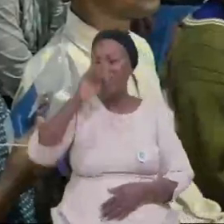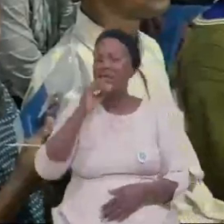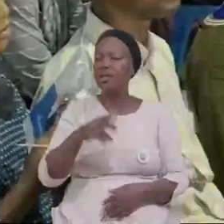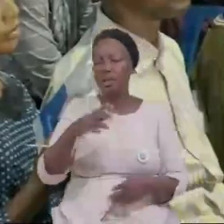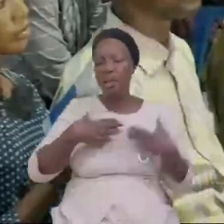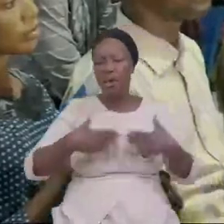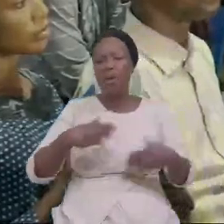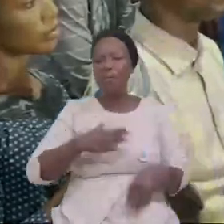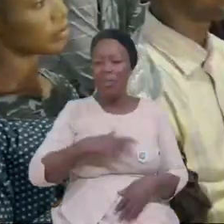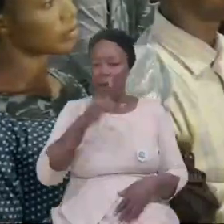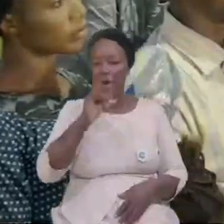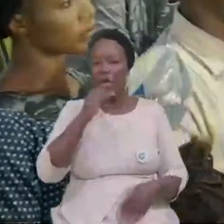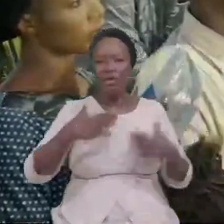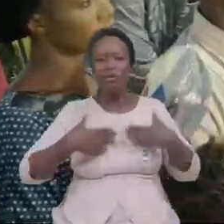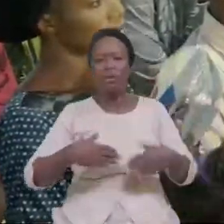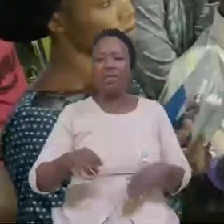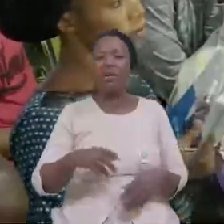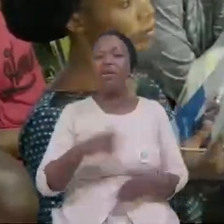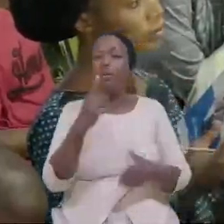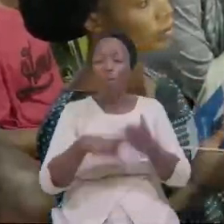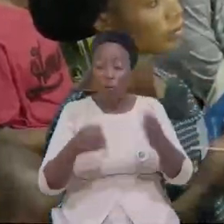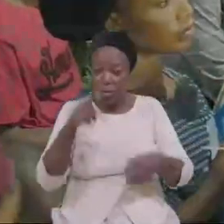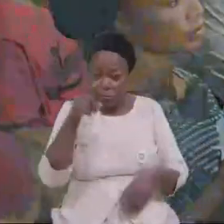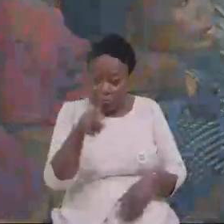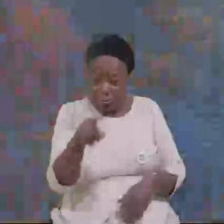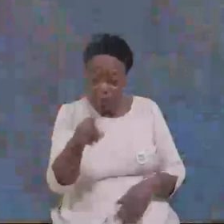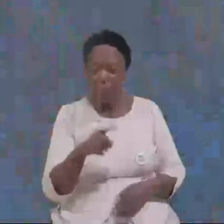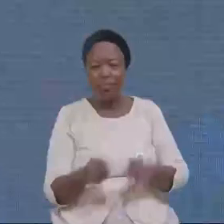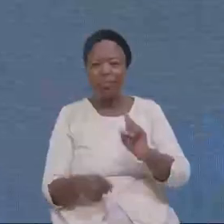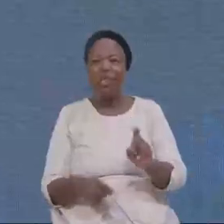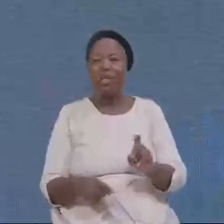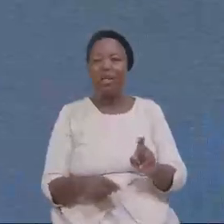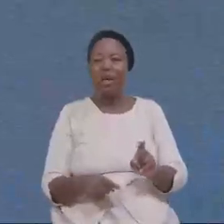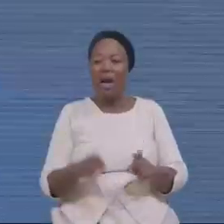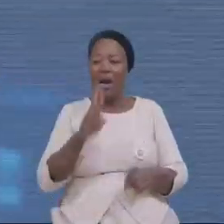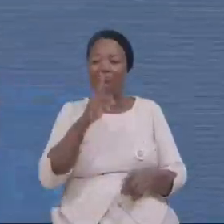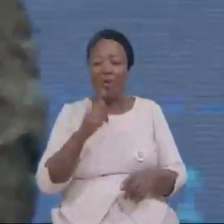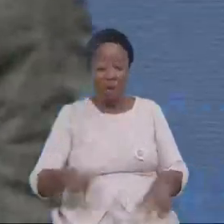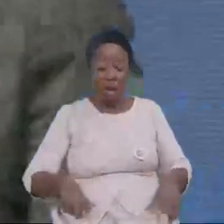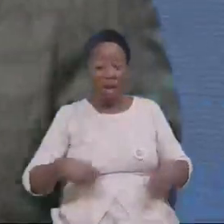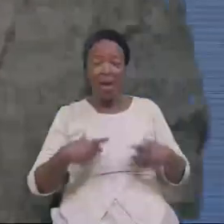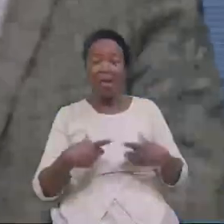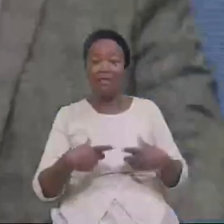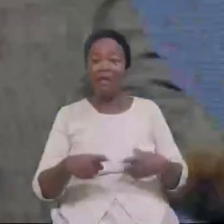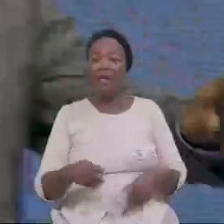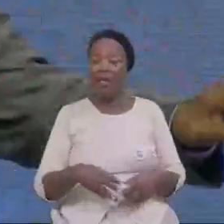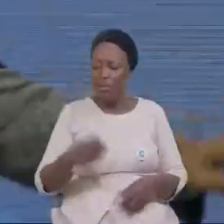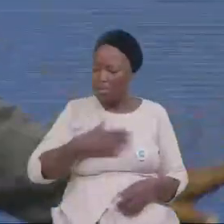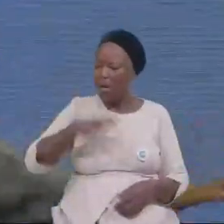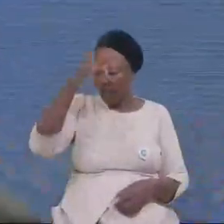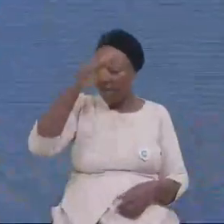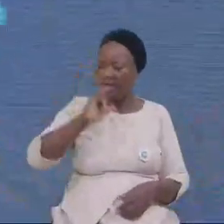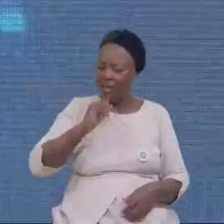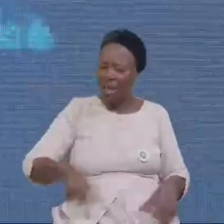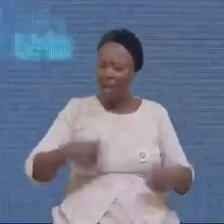maman respire. Je demande, et toi tu es vivant? Oh, mon papa est vivant, ma maman